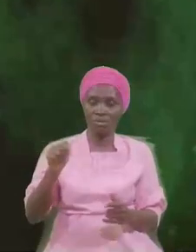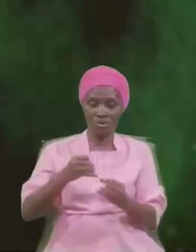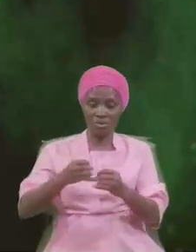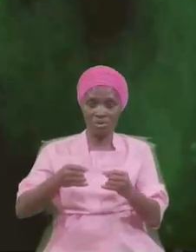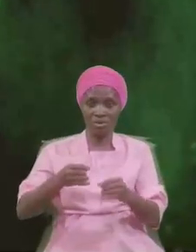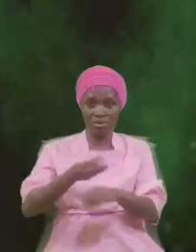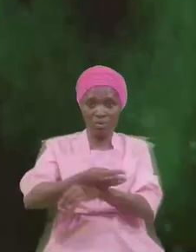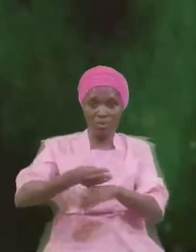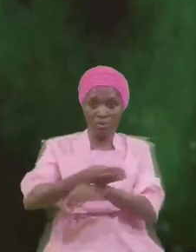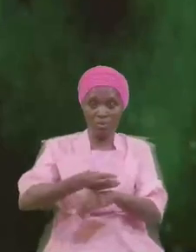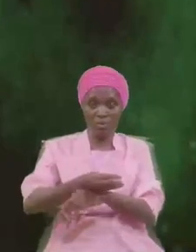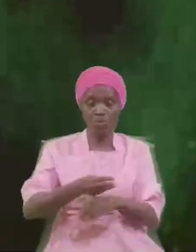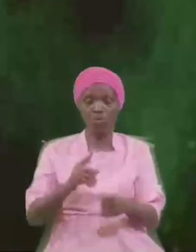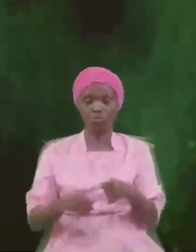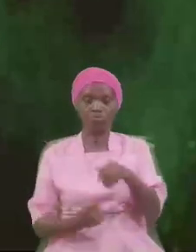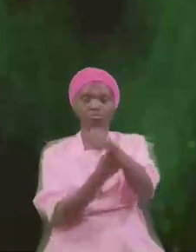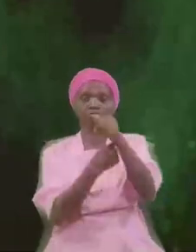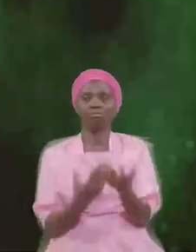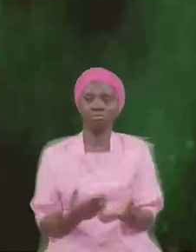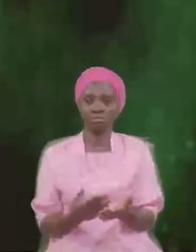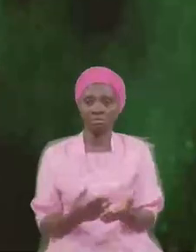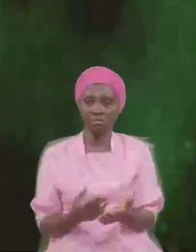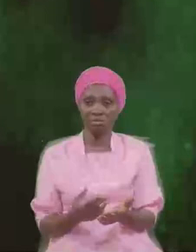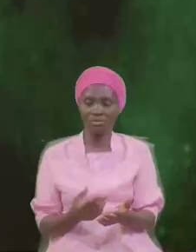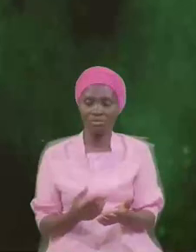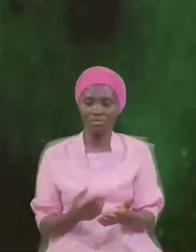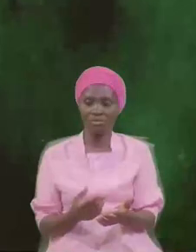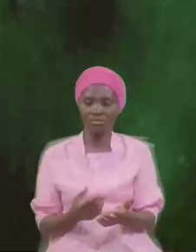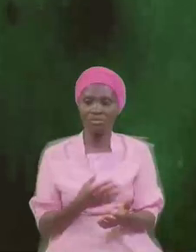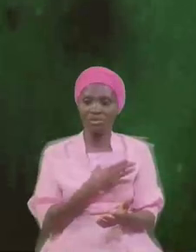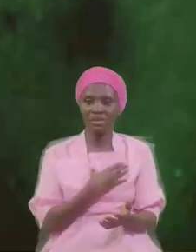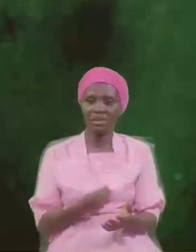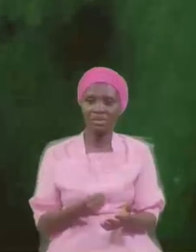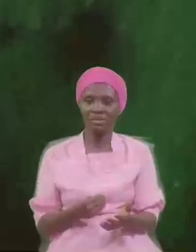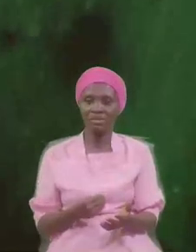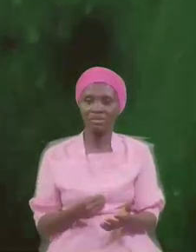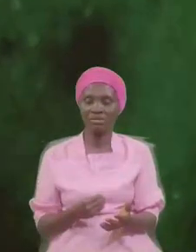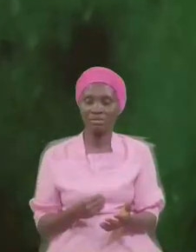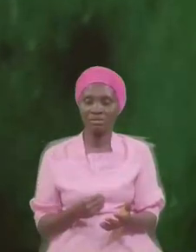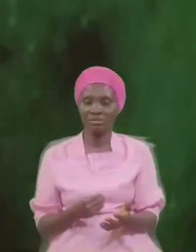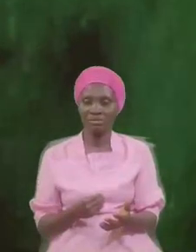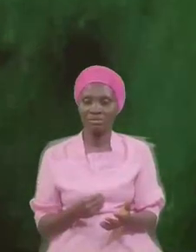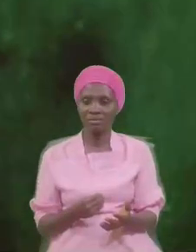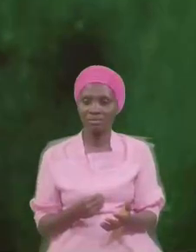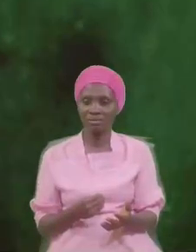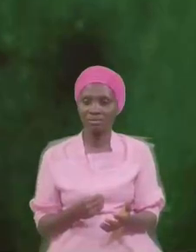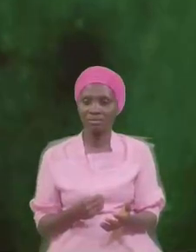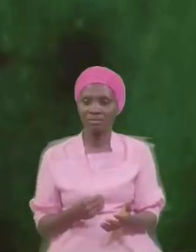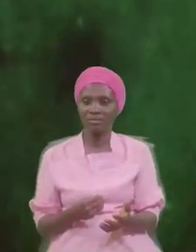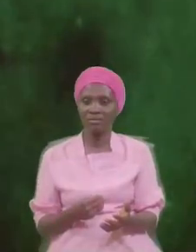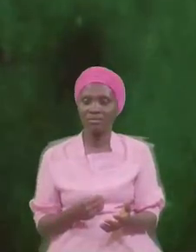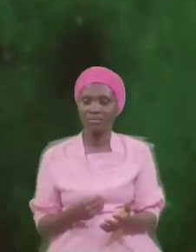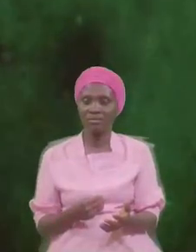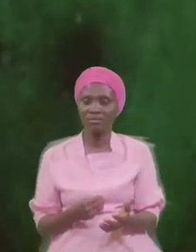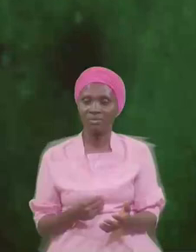autour d'un bois. L'enfant a 12 à 15 ans et il saute sur